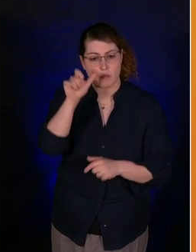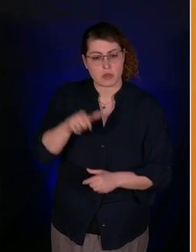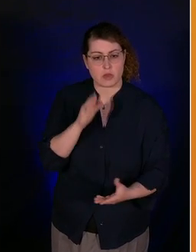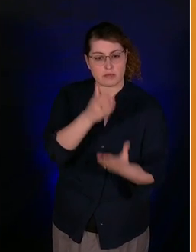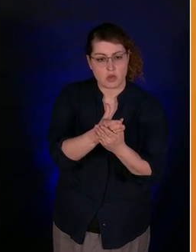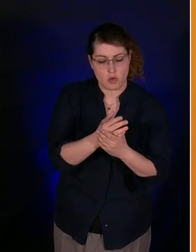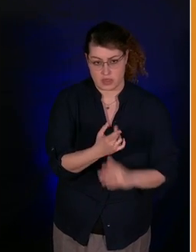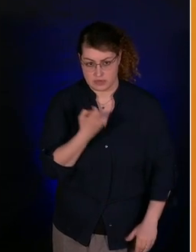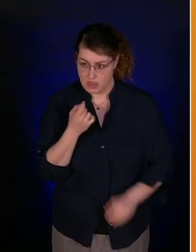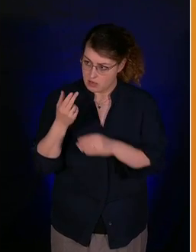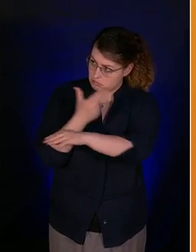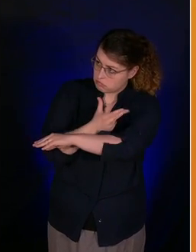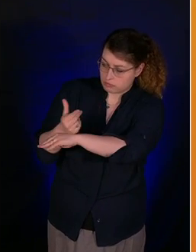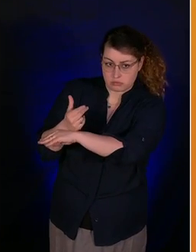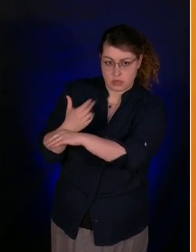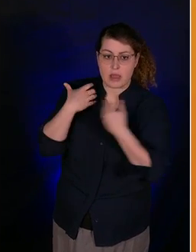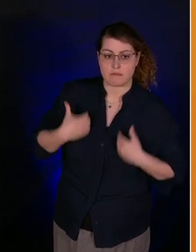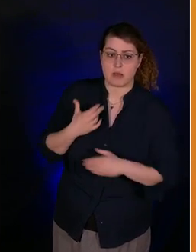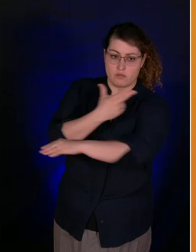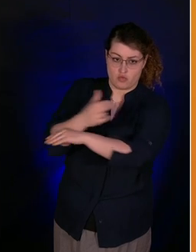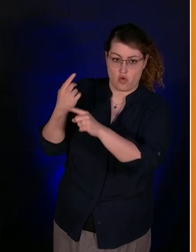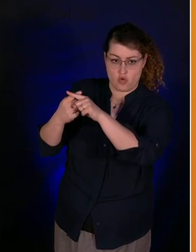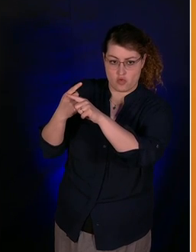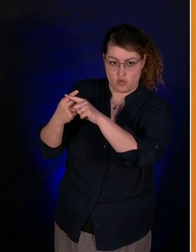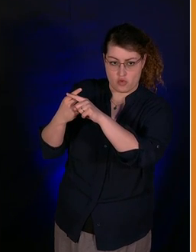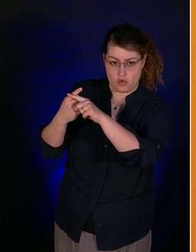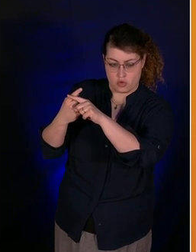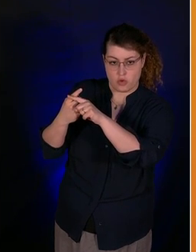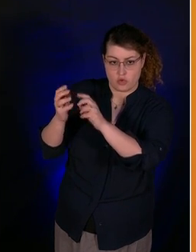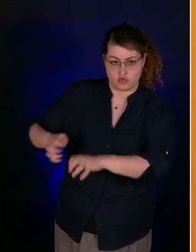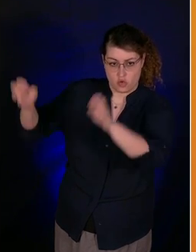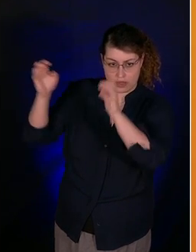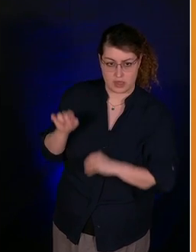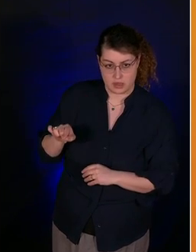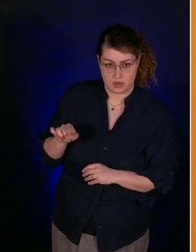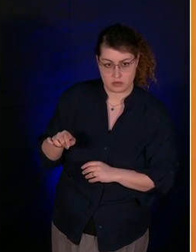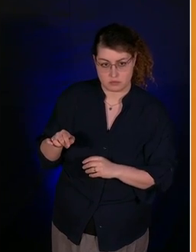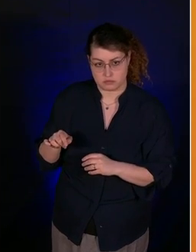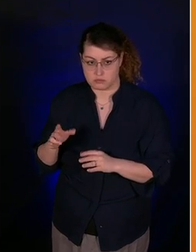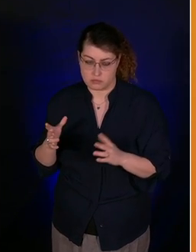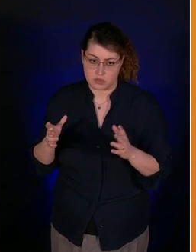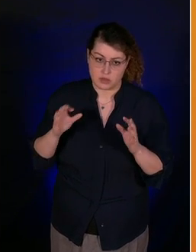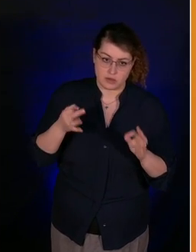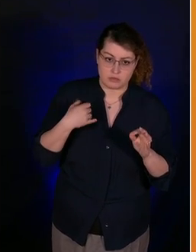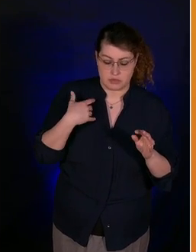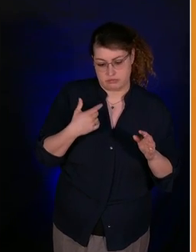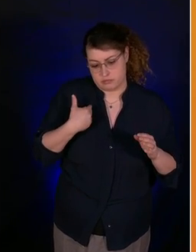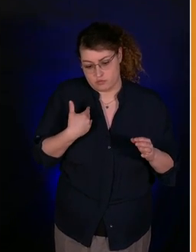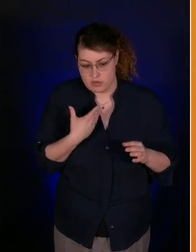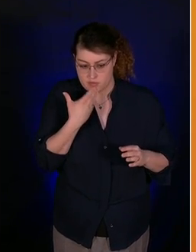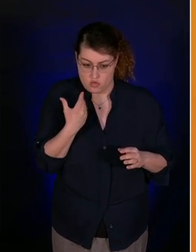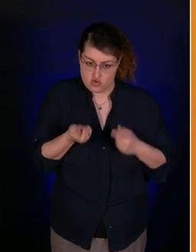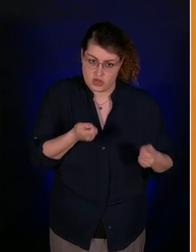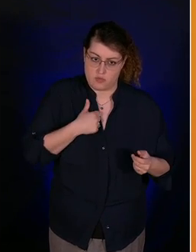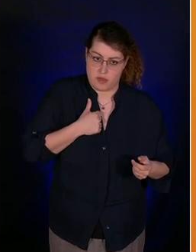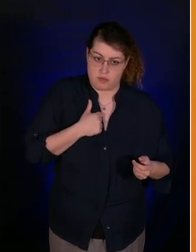congrès du bureau du congrès, je veux dire, qui fixe les passages. Alors oui, on n'est pas mieux servi que par soi-même, mais ce n'est pas comme ça qu'on va reconstruire la